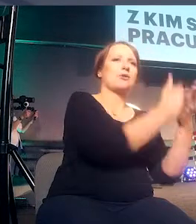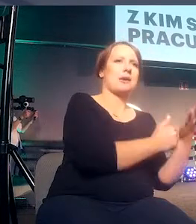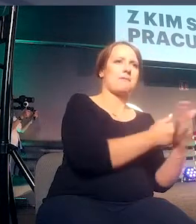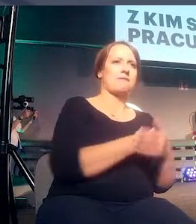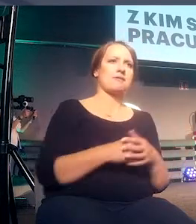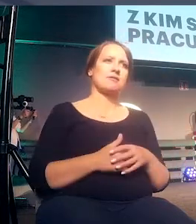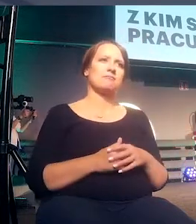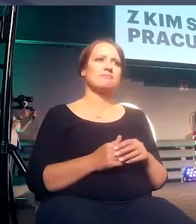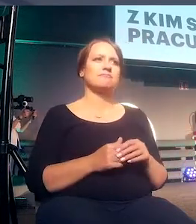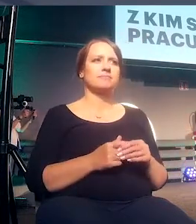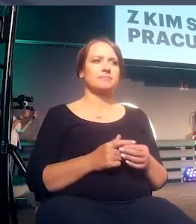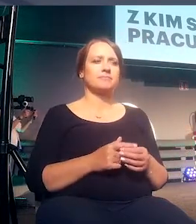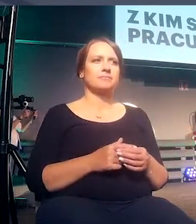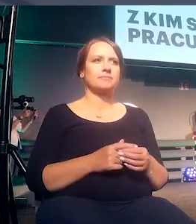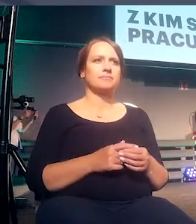się bardzo dobrze...